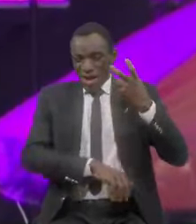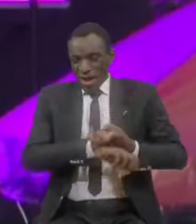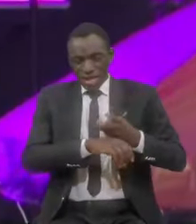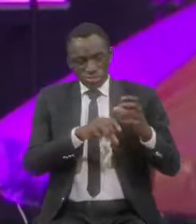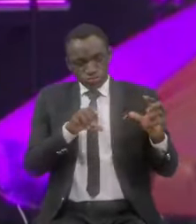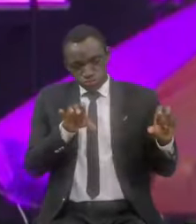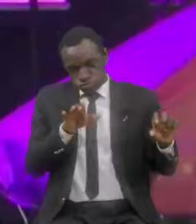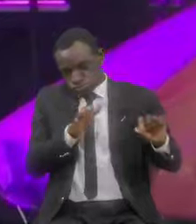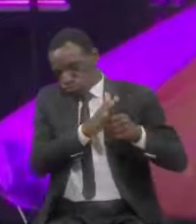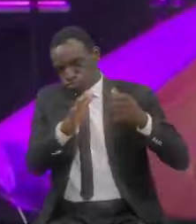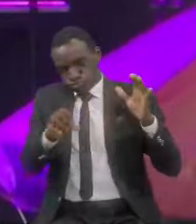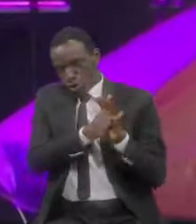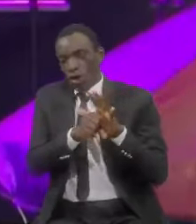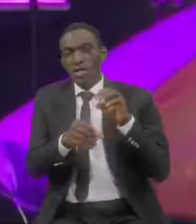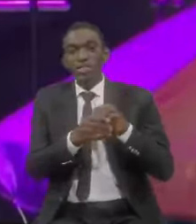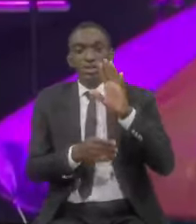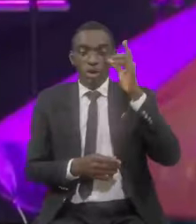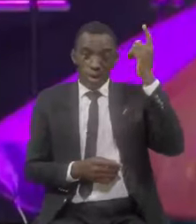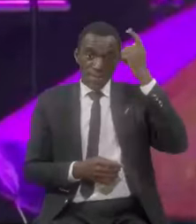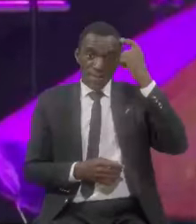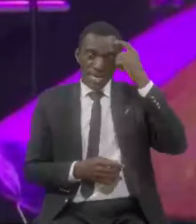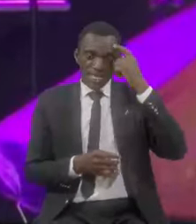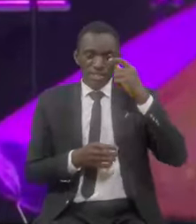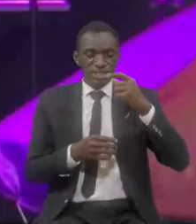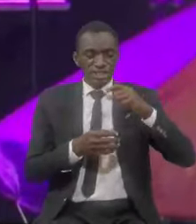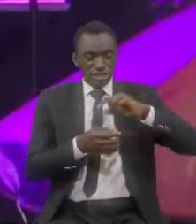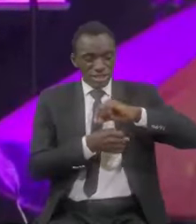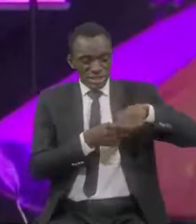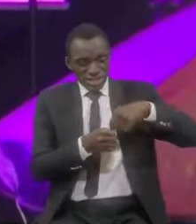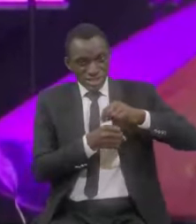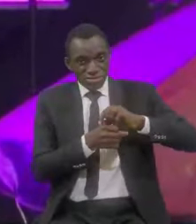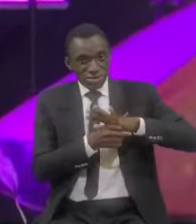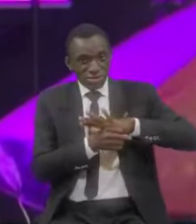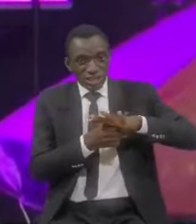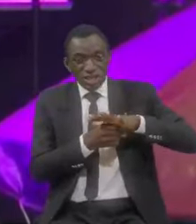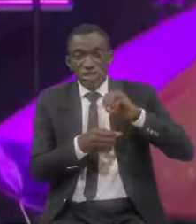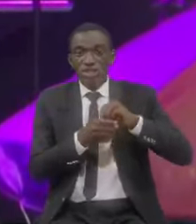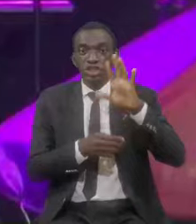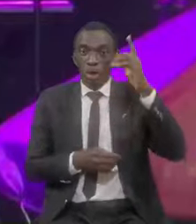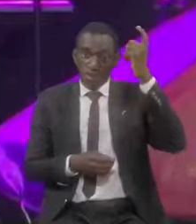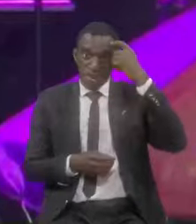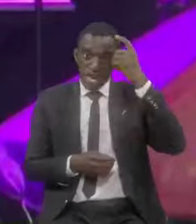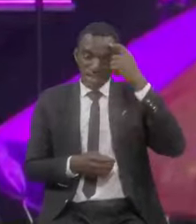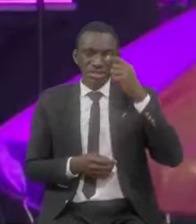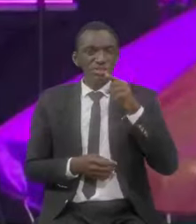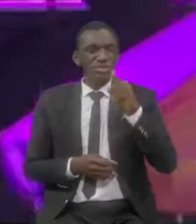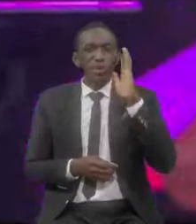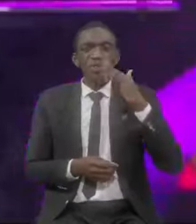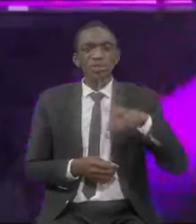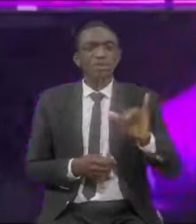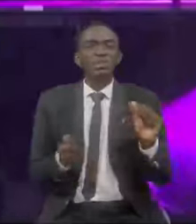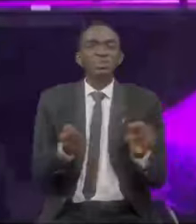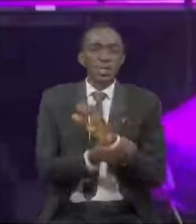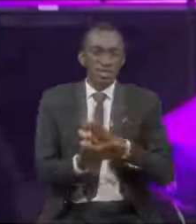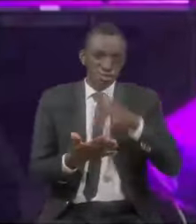et enfermé dans votre mémoire, dans votre esprit, vous allez toujours périr à cause